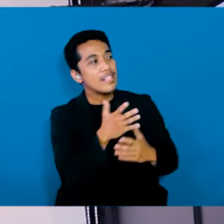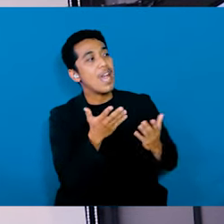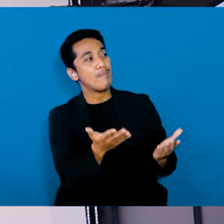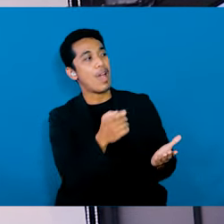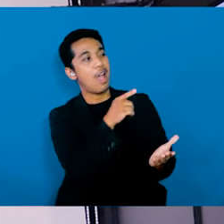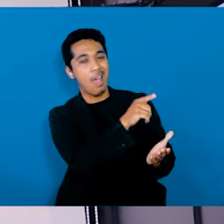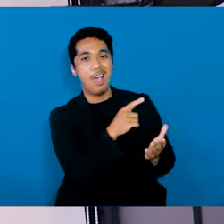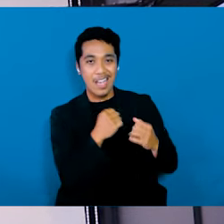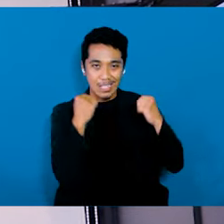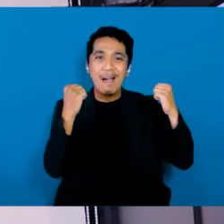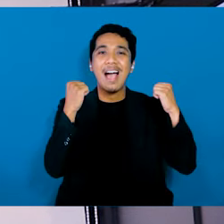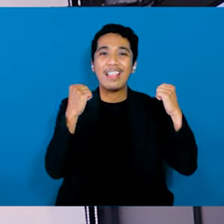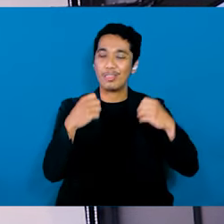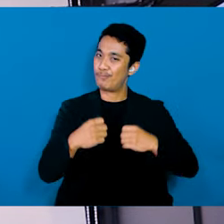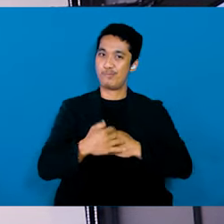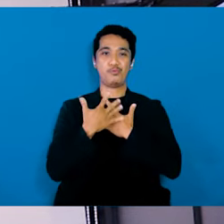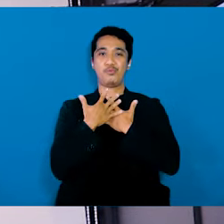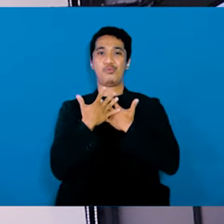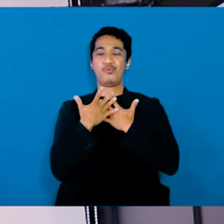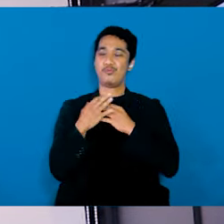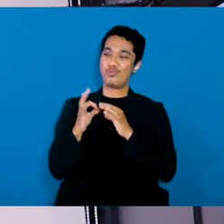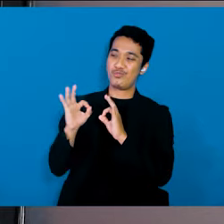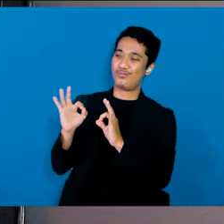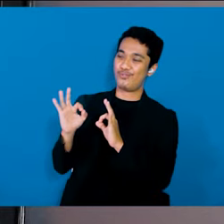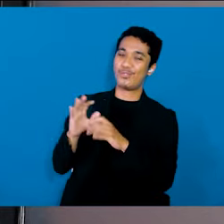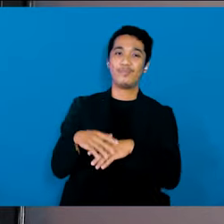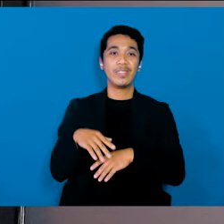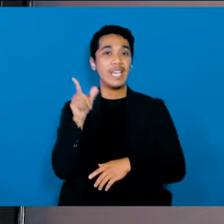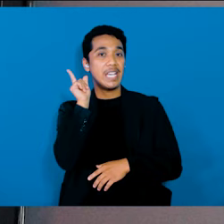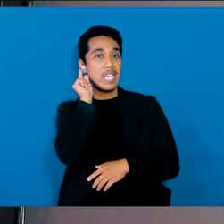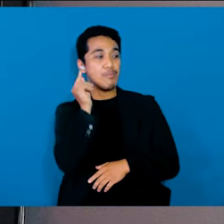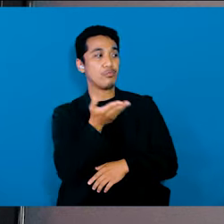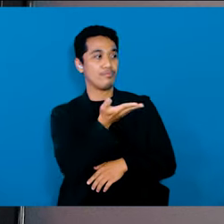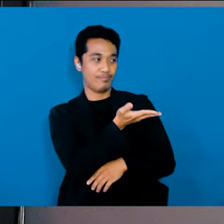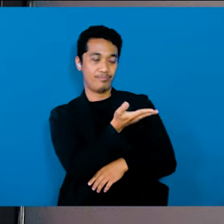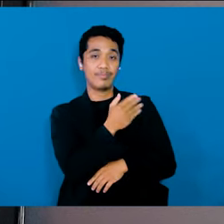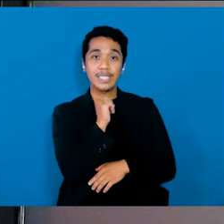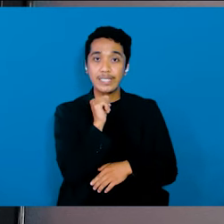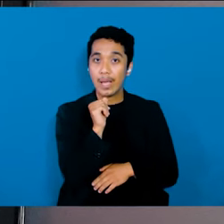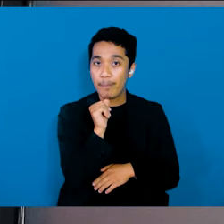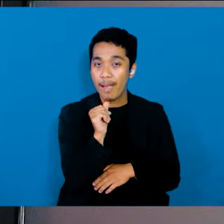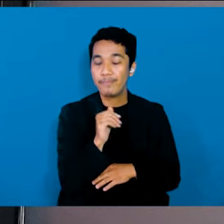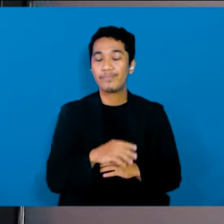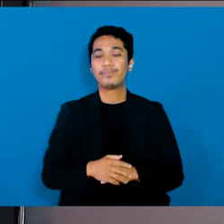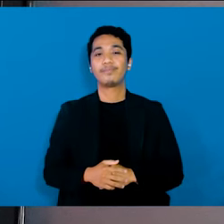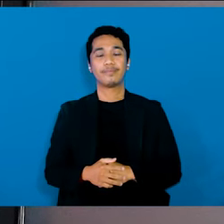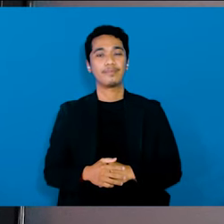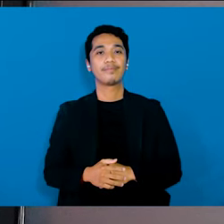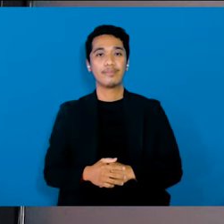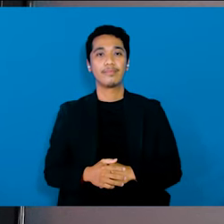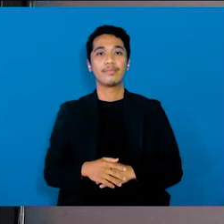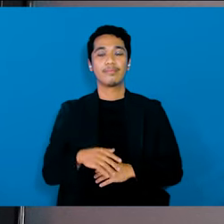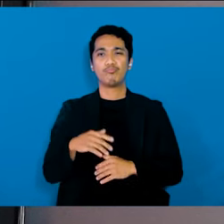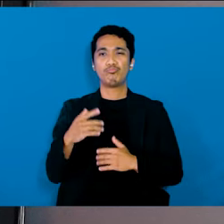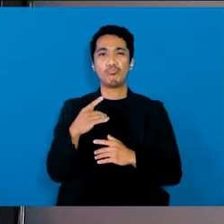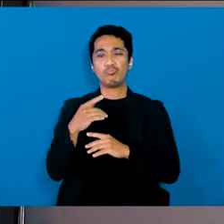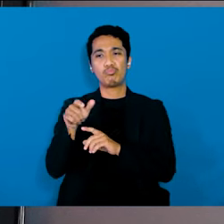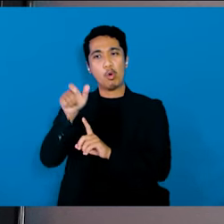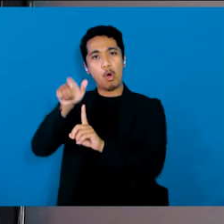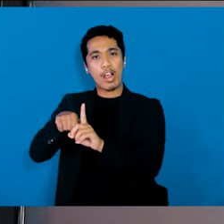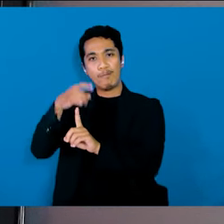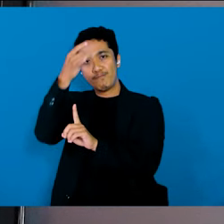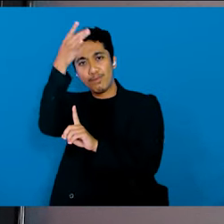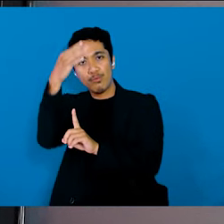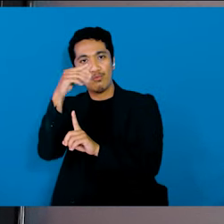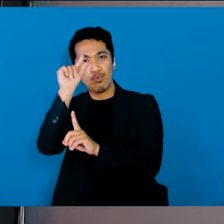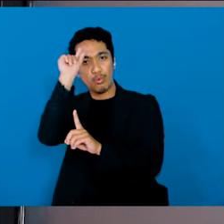apa membuat kita semangat gitu. Yeah. Ibu Nuning ini adalah senior